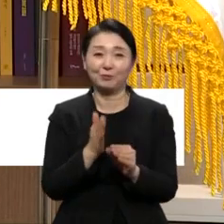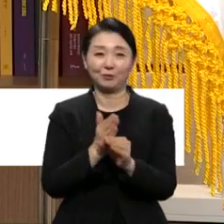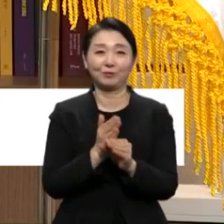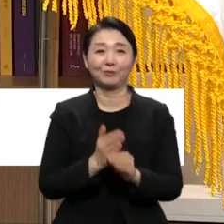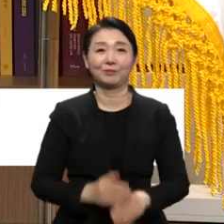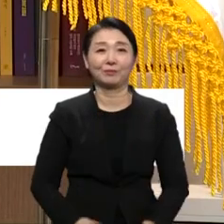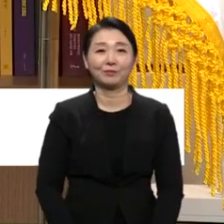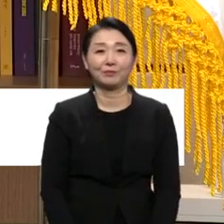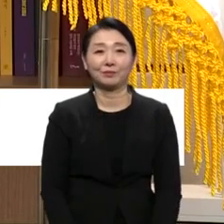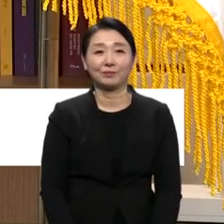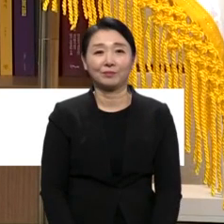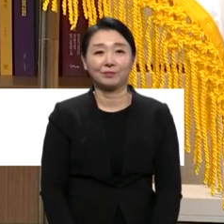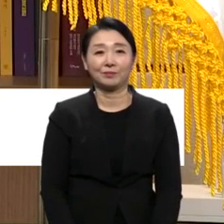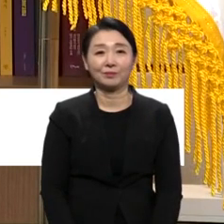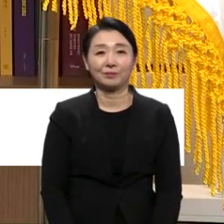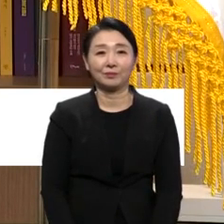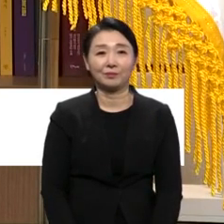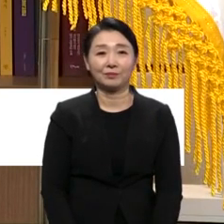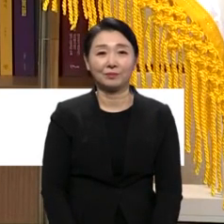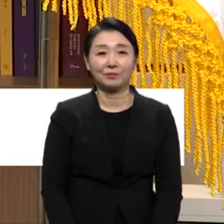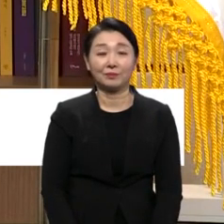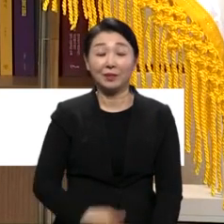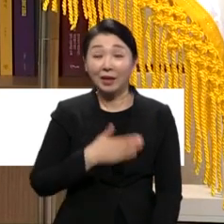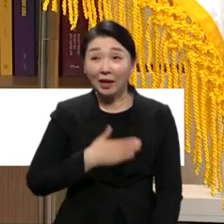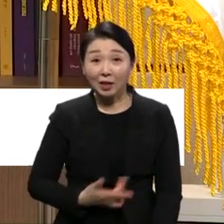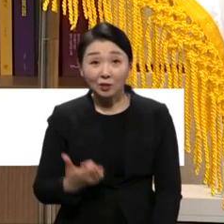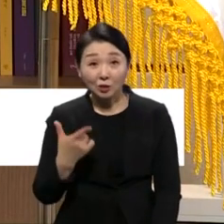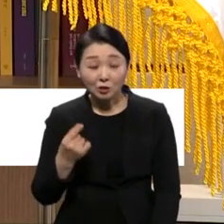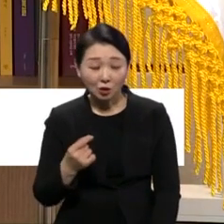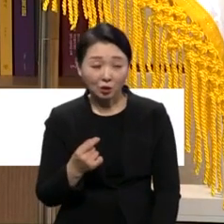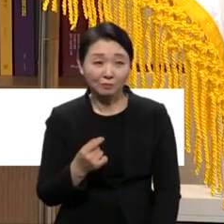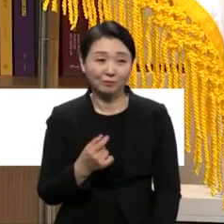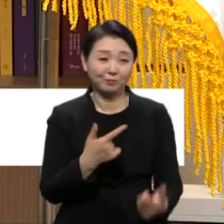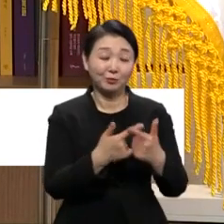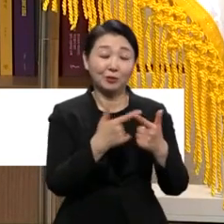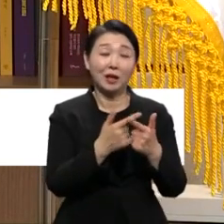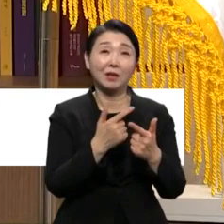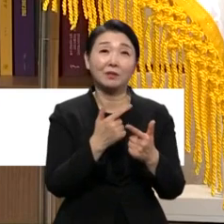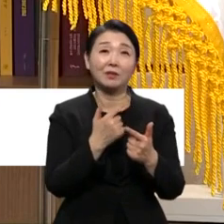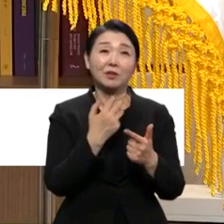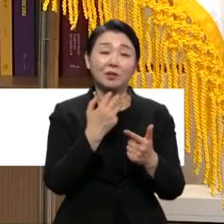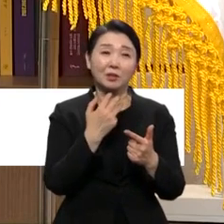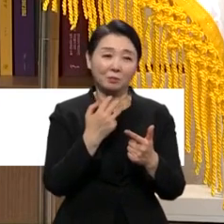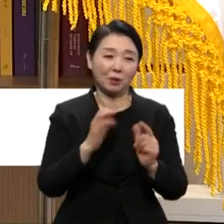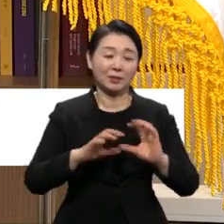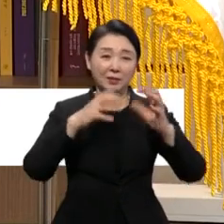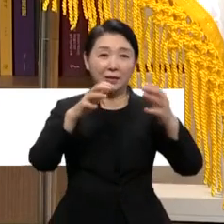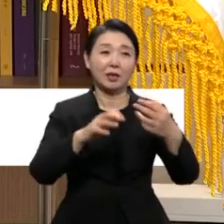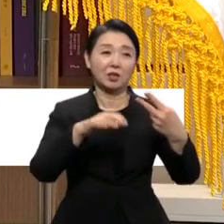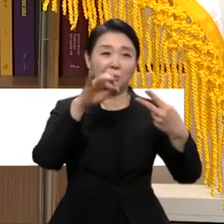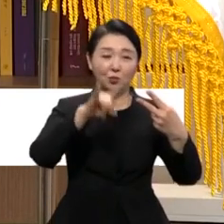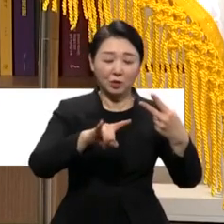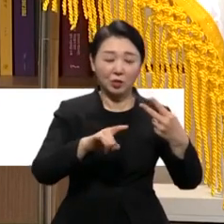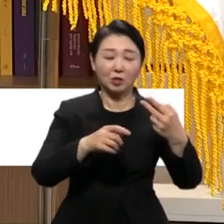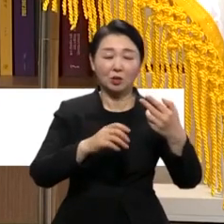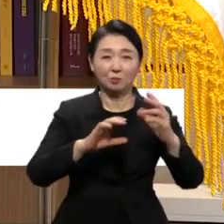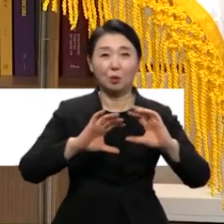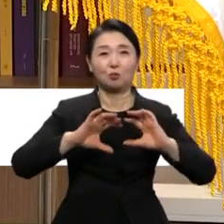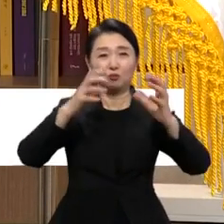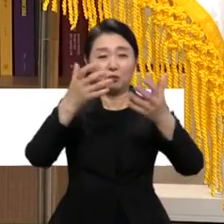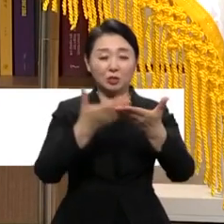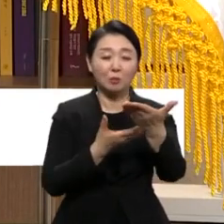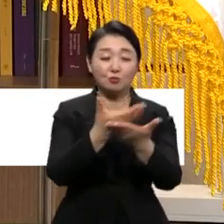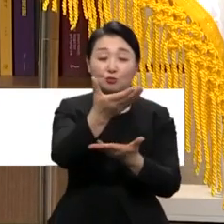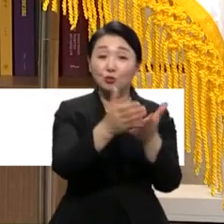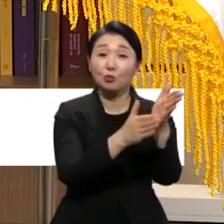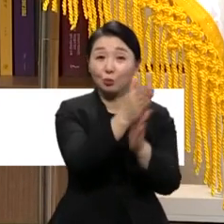하고 있습니다. 아시다시피 부산은 세계 2위의 국제 물류 도시인데 여기에 이제 금융 허브 기능을